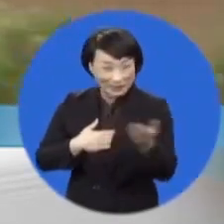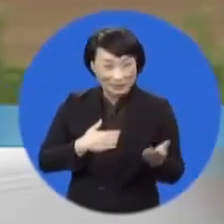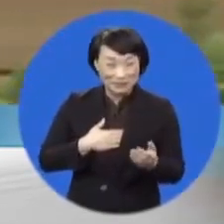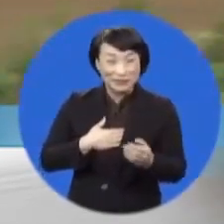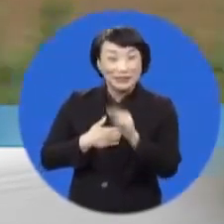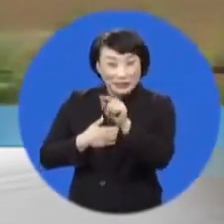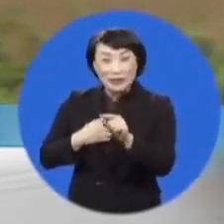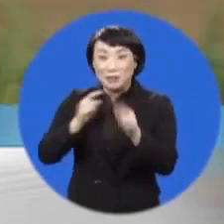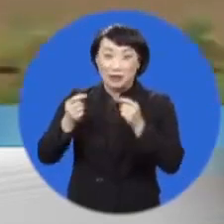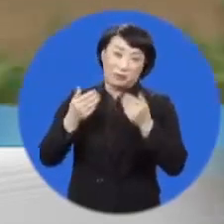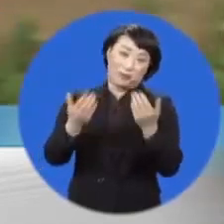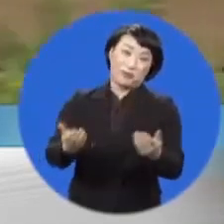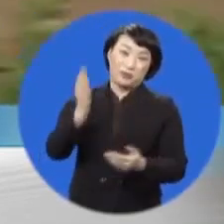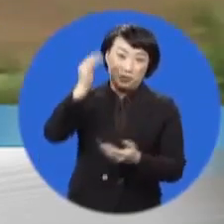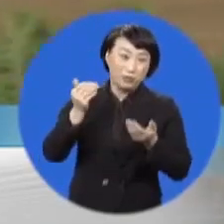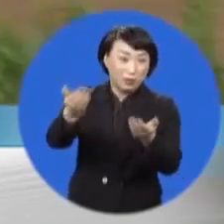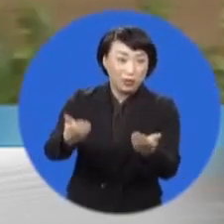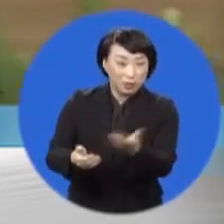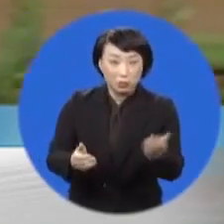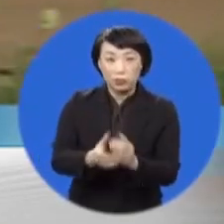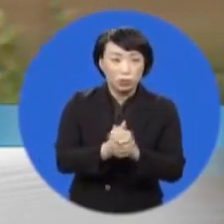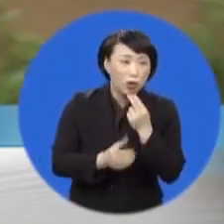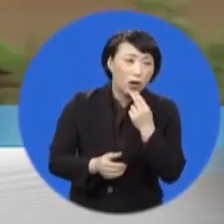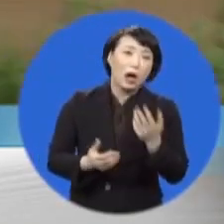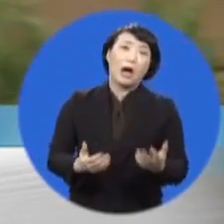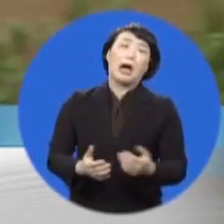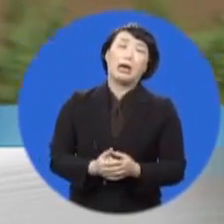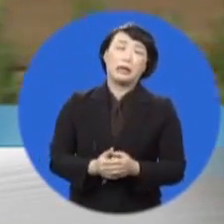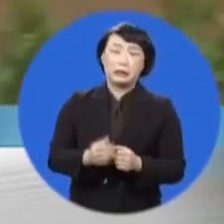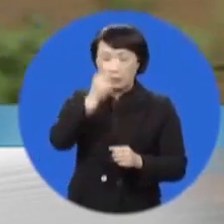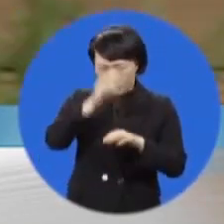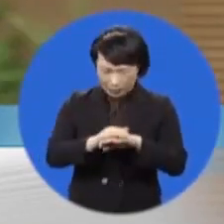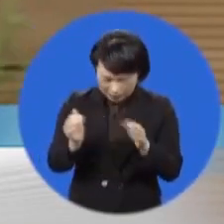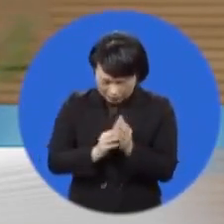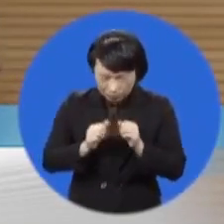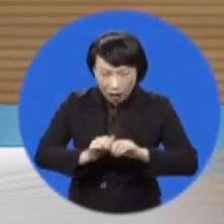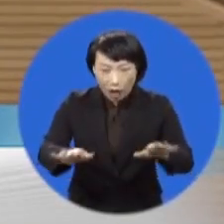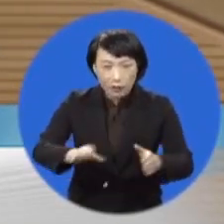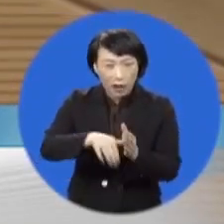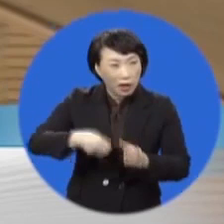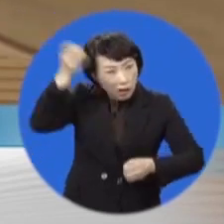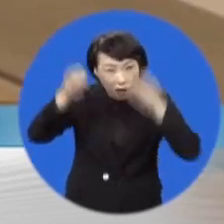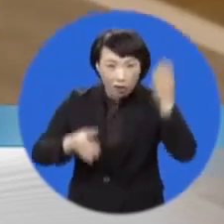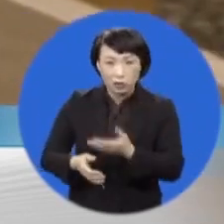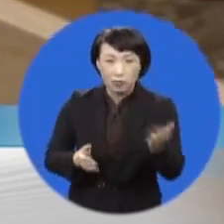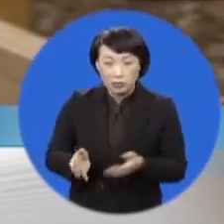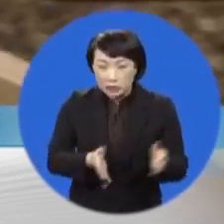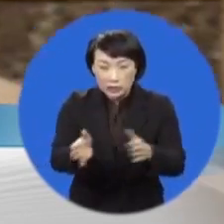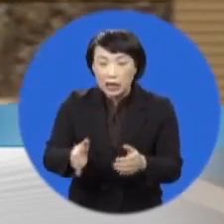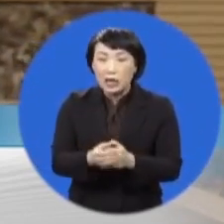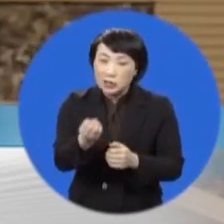이렇게 말해도 놓기도 하네요 4 다 뭐죠 이게 머리가 어떤 길바닥에 떨어진